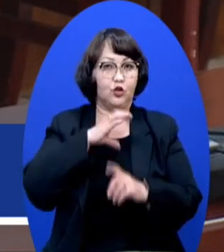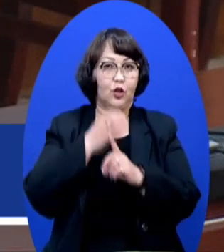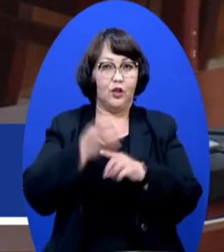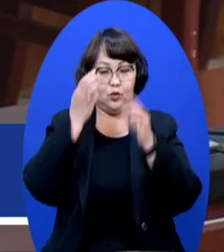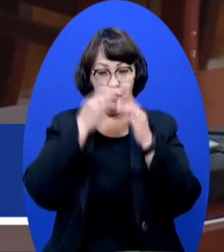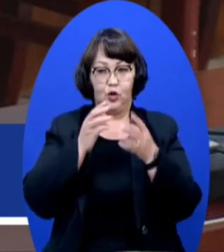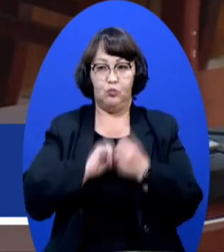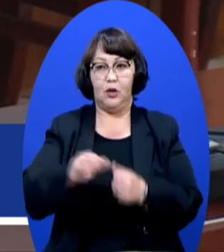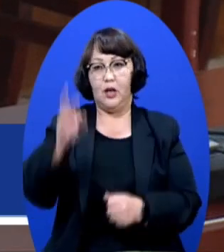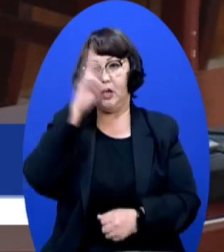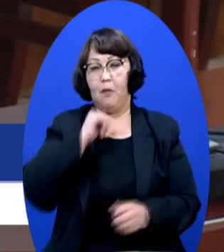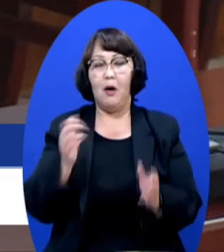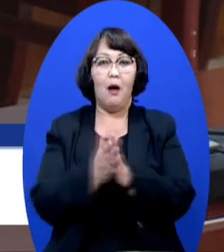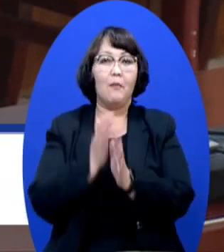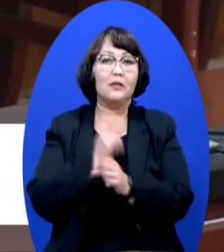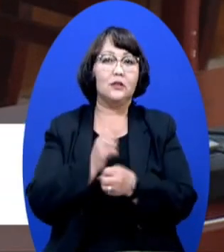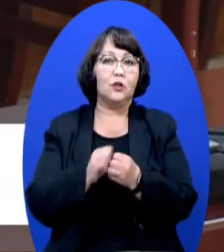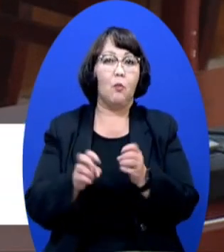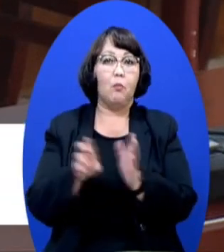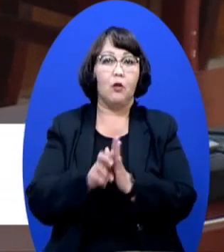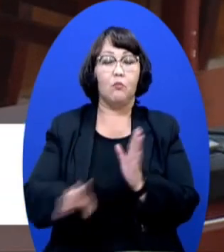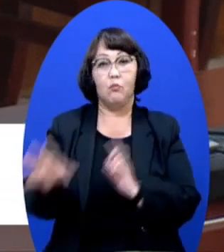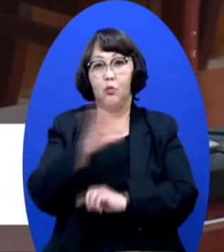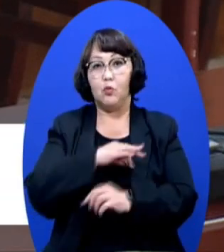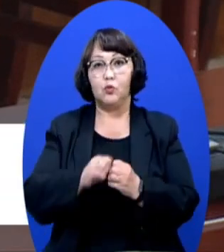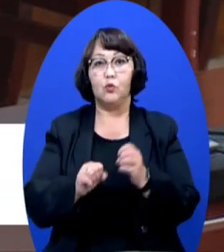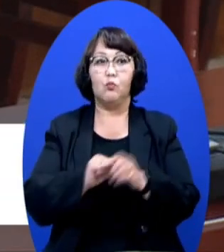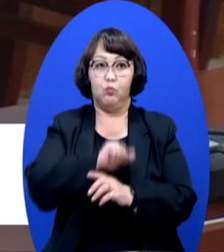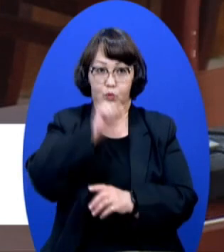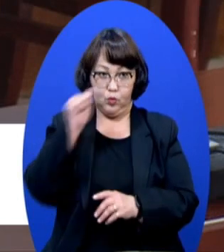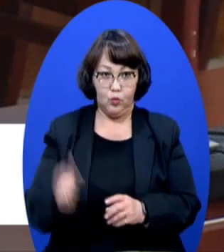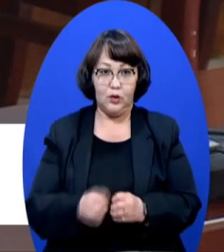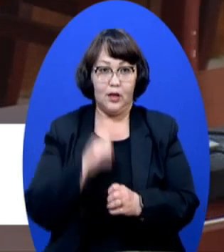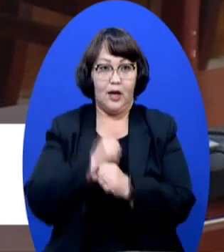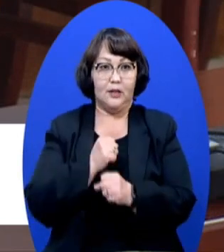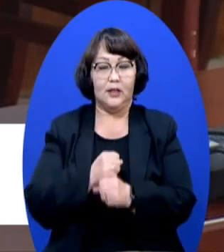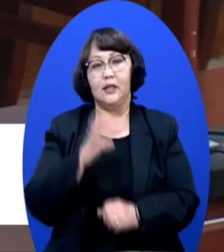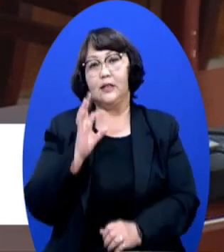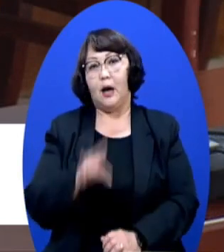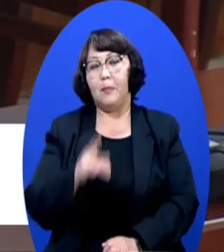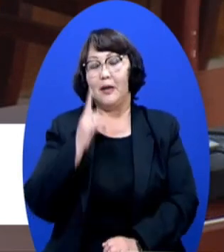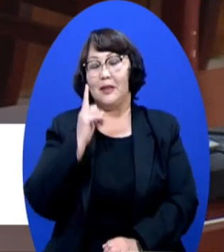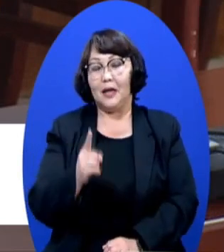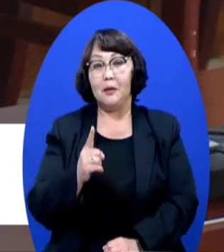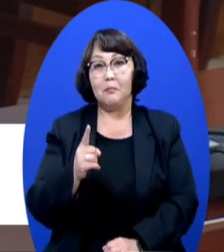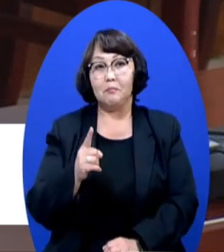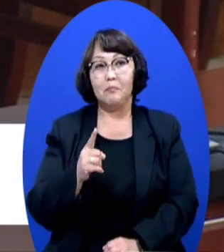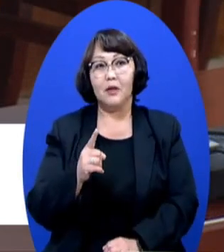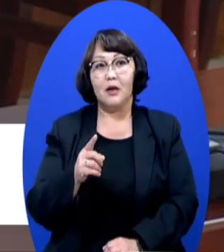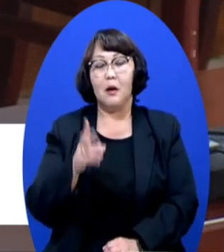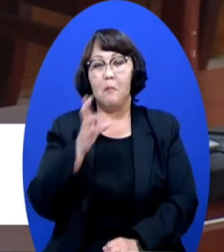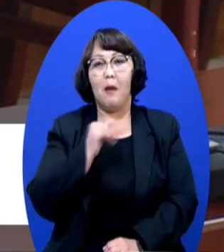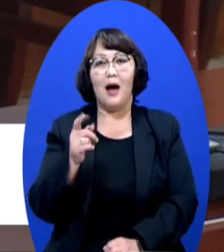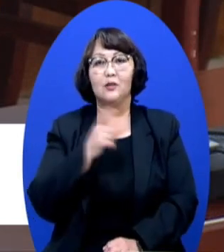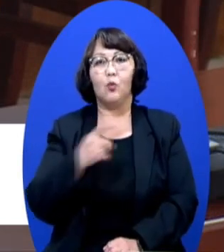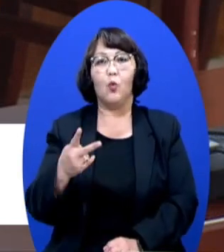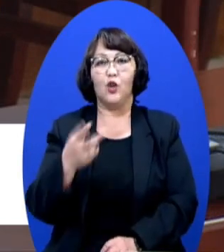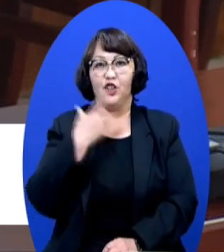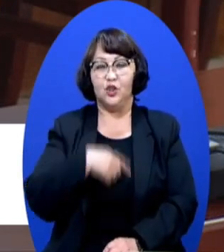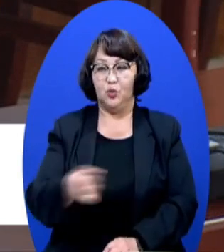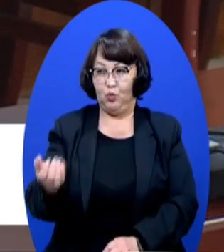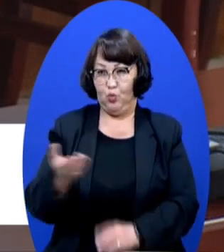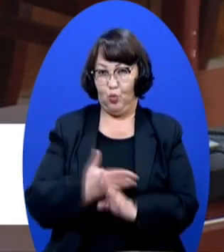бол хамтраад энэ бүх нөхцөл болцоог бүрдүүлээд ингээд ажиллаж байгаа. Ямар нэгэн байдлаар маск хөгшүүний яриад байгаа шиг